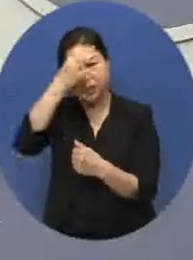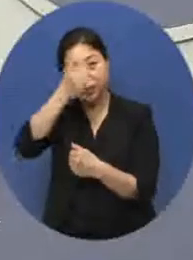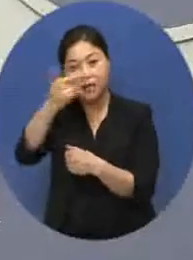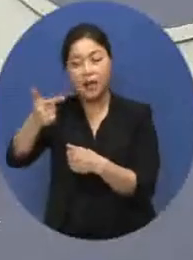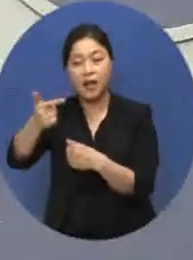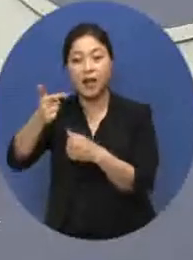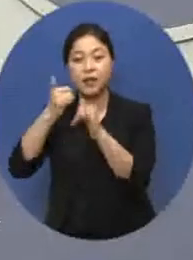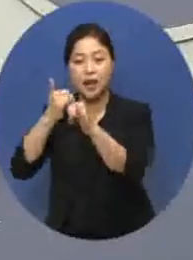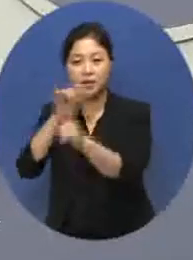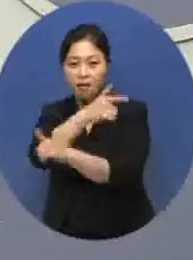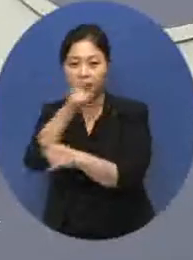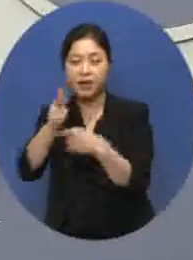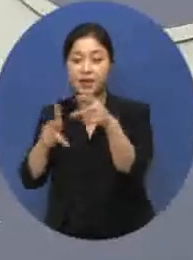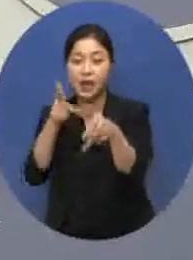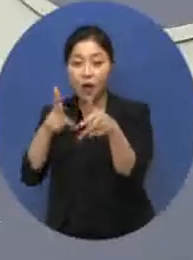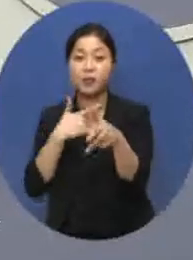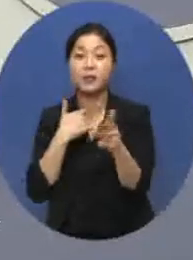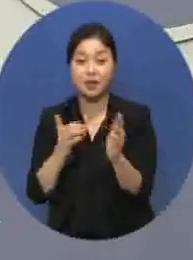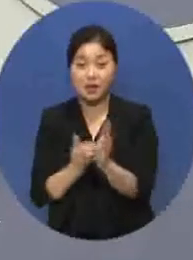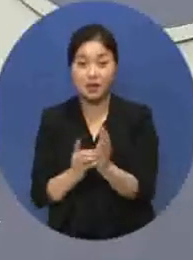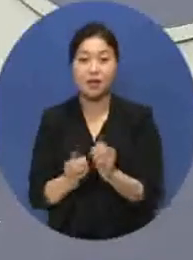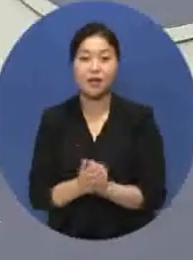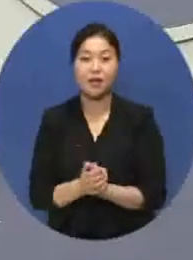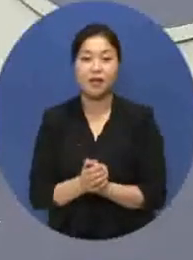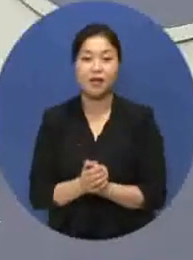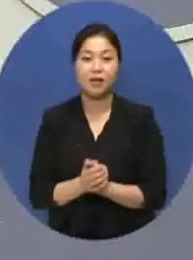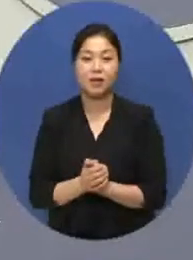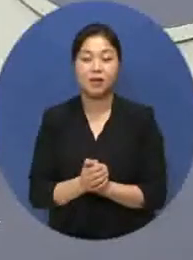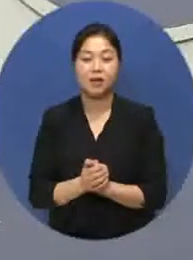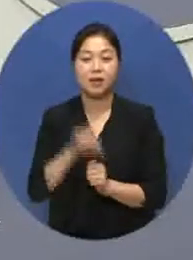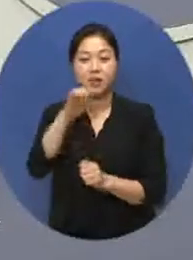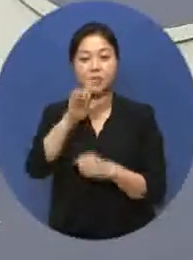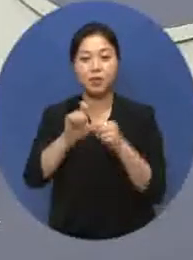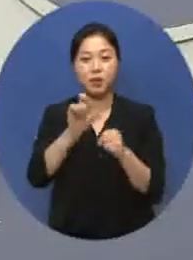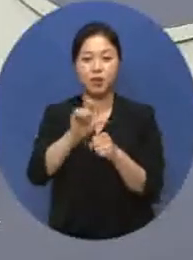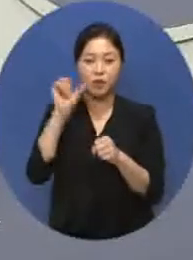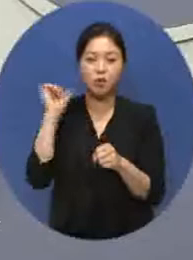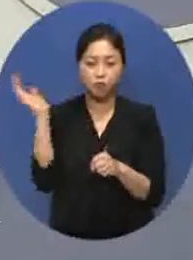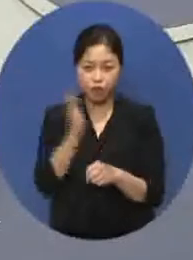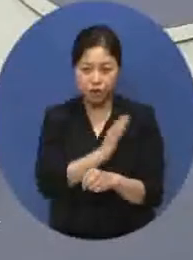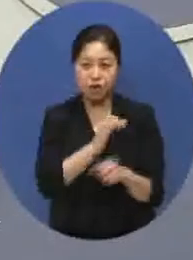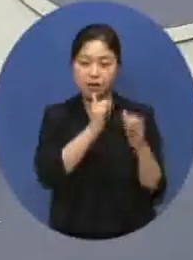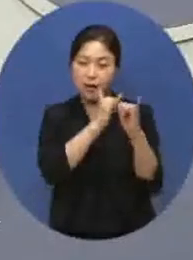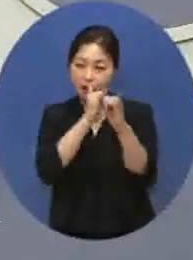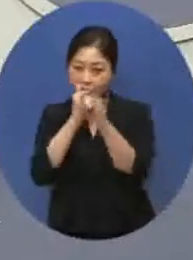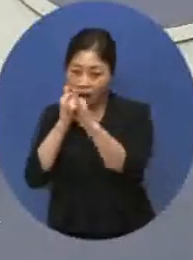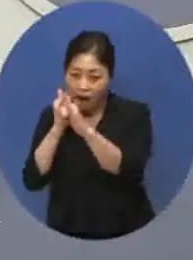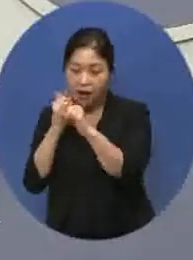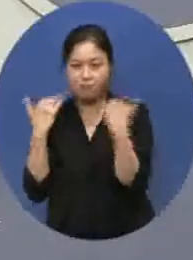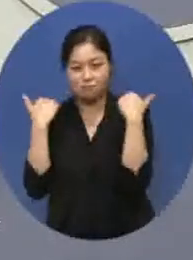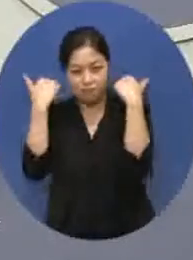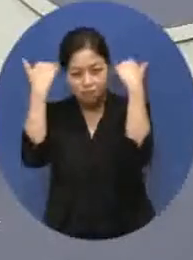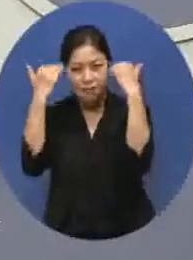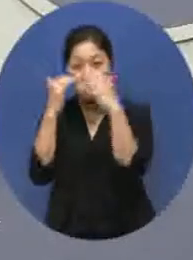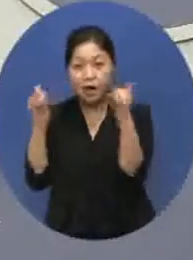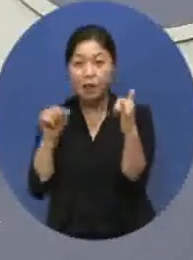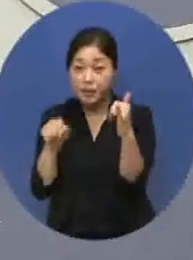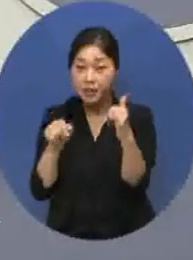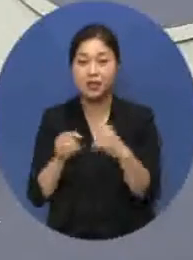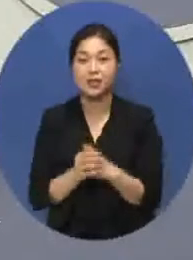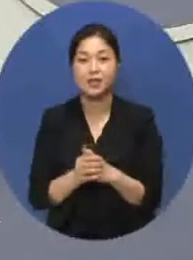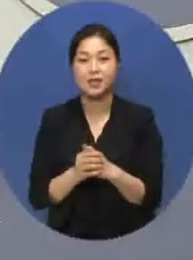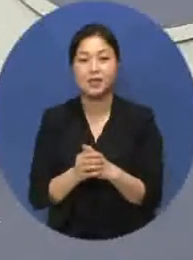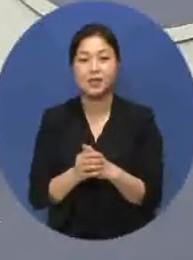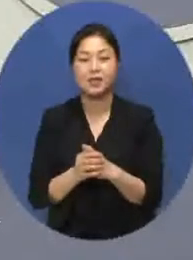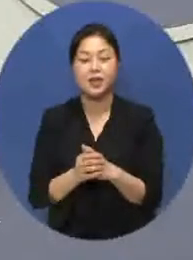사업들을 해왔는데 거기서 뭐 한 15년 전에서부터 이렇게 입상하고 성장한 사람들이 지금 이제